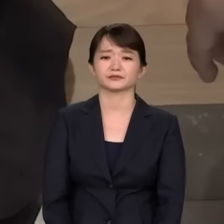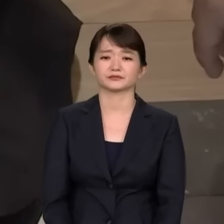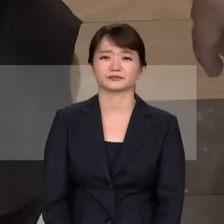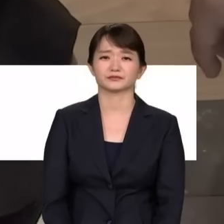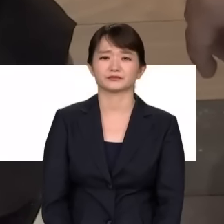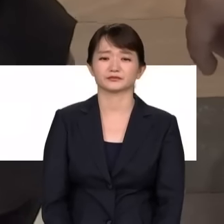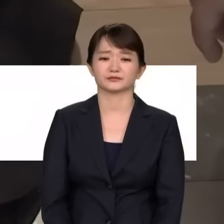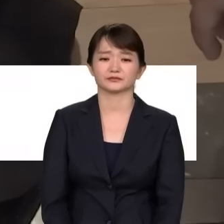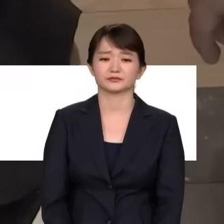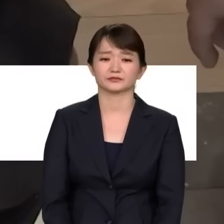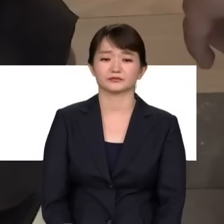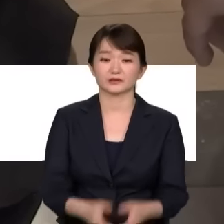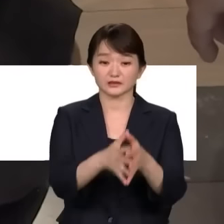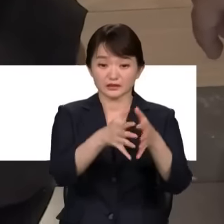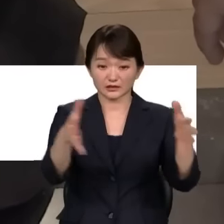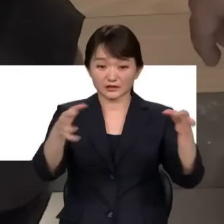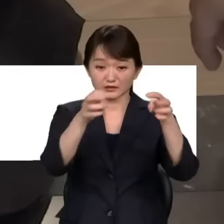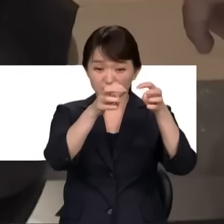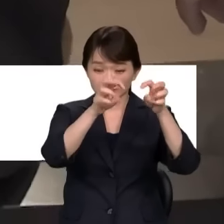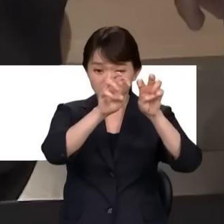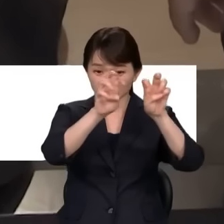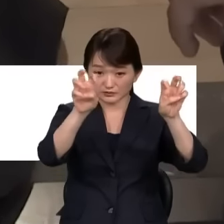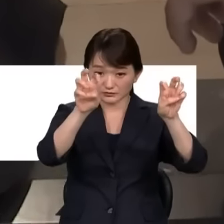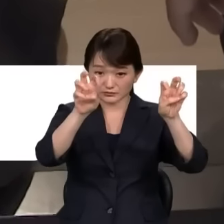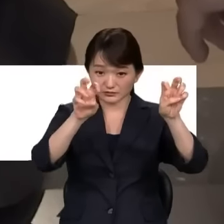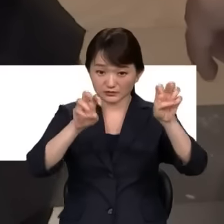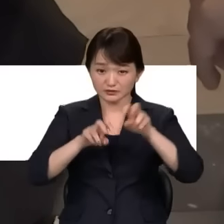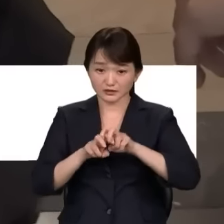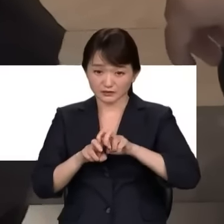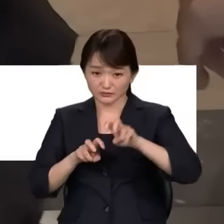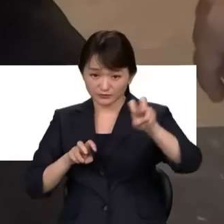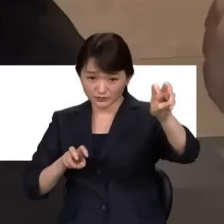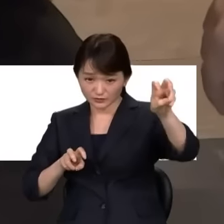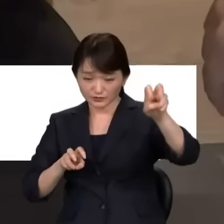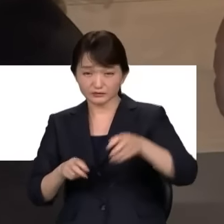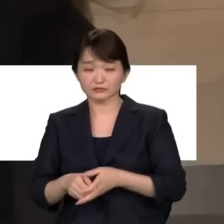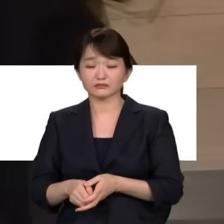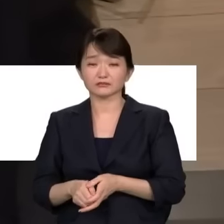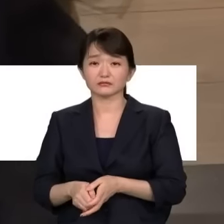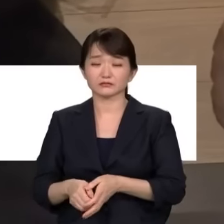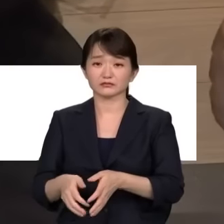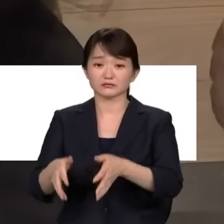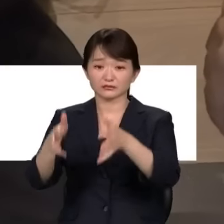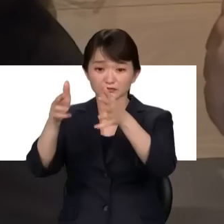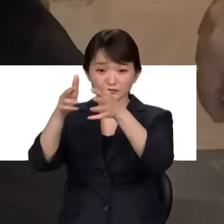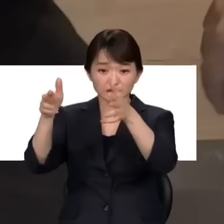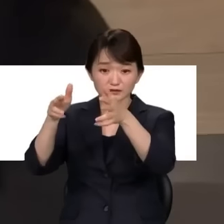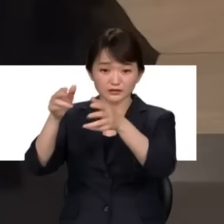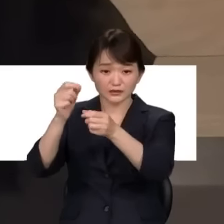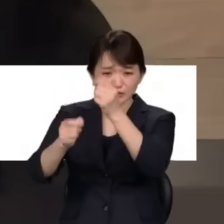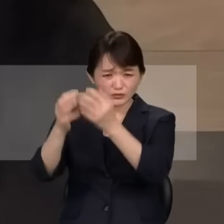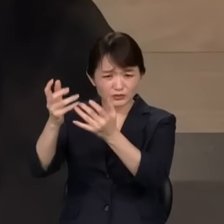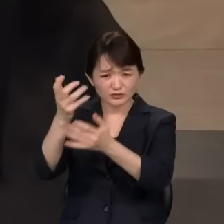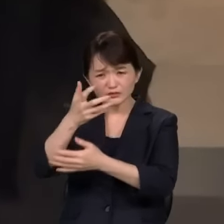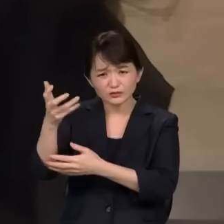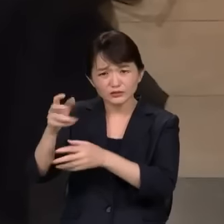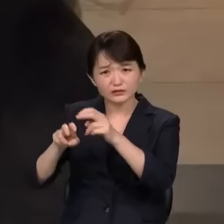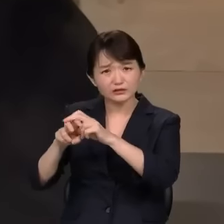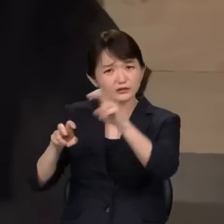아파트 37층 동안 8층에 사다리 차가 불꽃이 들어오는데 사다리 차가 오지 않았어요.